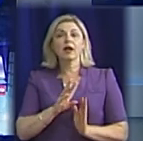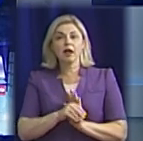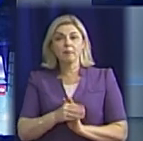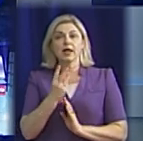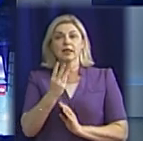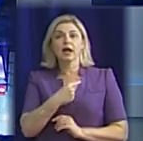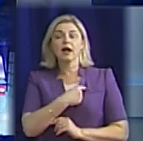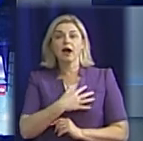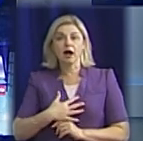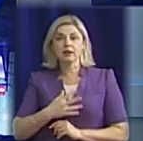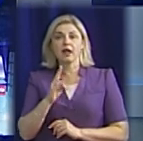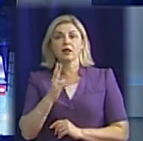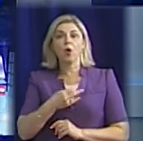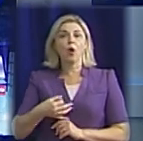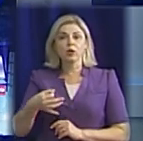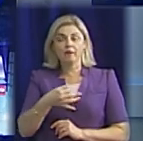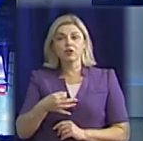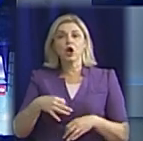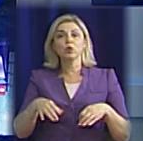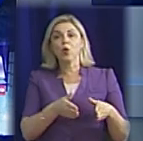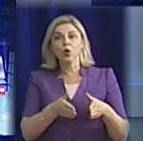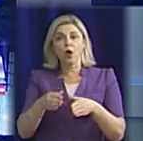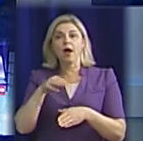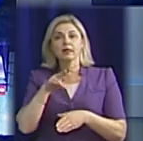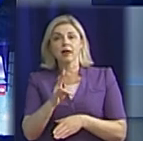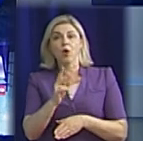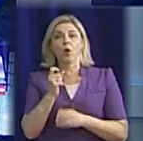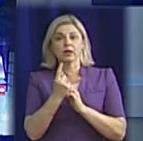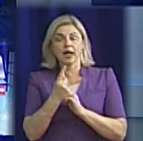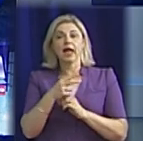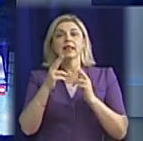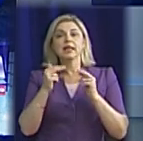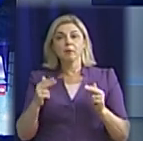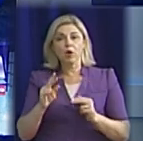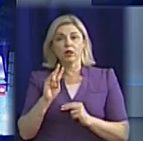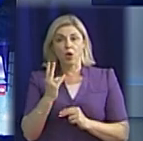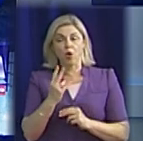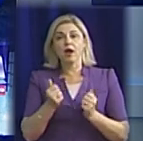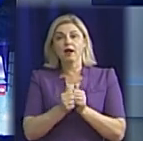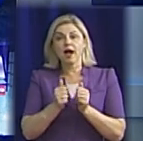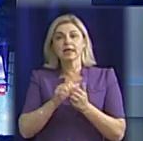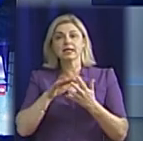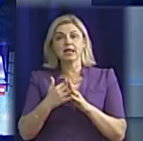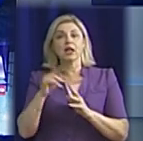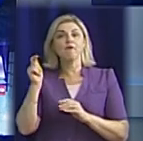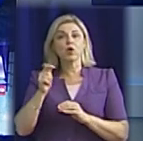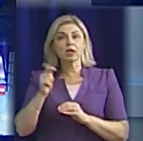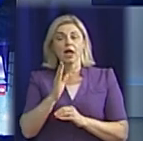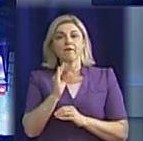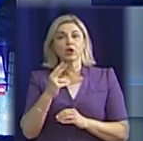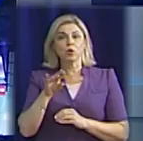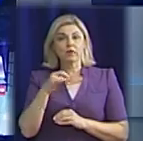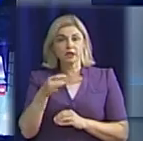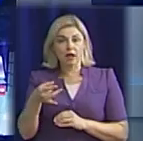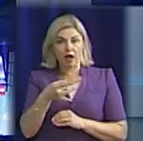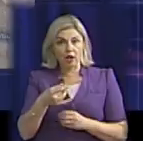троє поранені. На Миколаївщині на автодорозі Н-11 Дніпро-Миколаїв неподалік села Воскресенськ Квітовського району